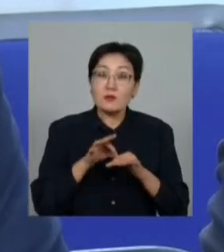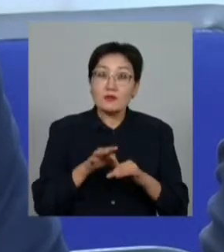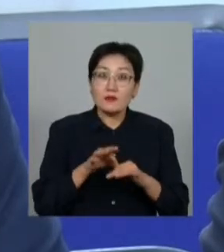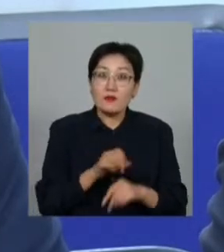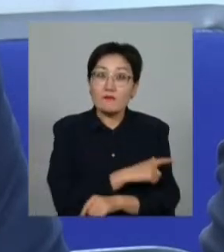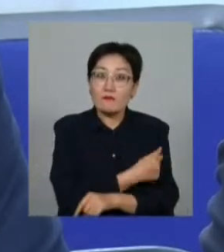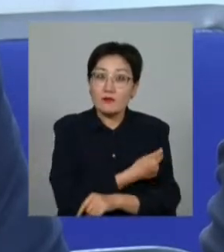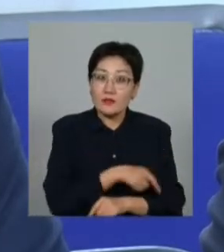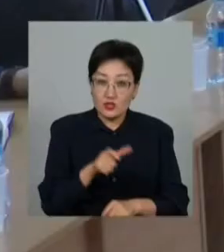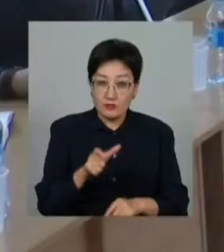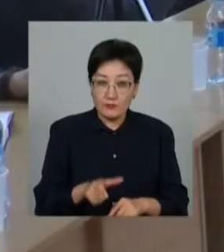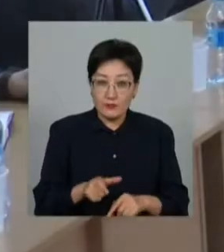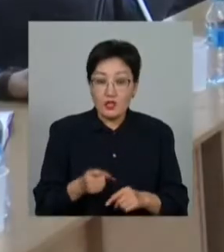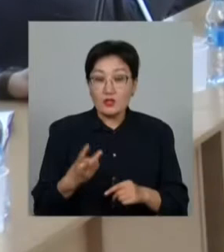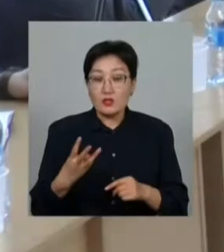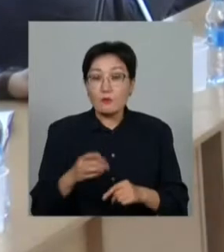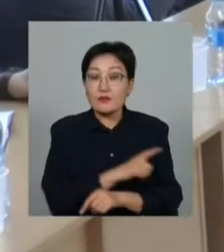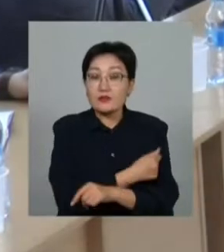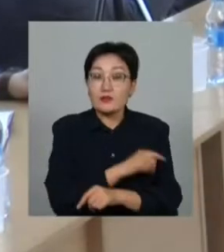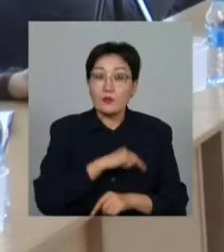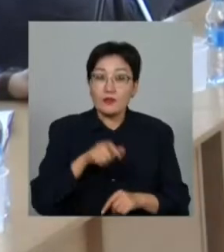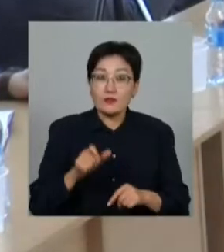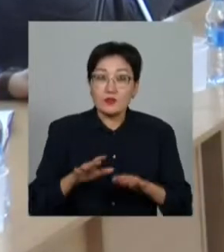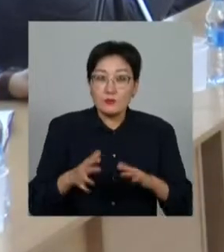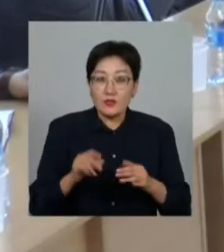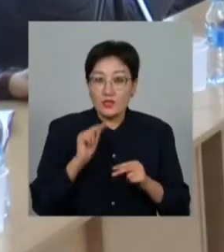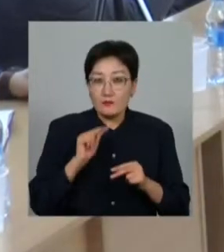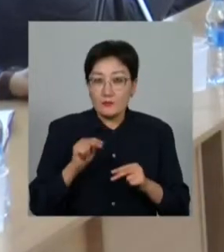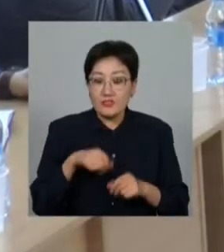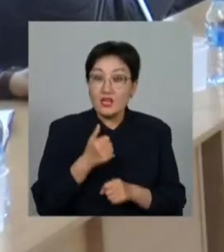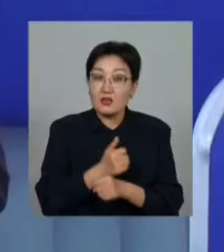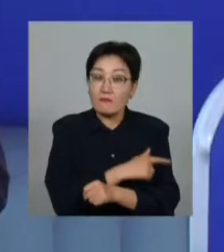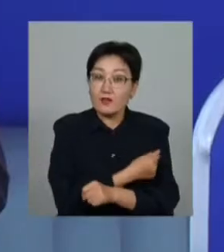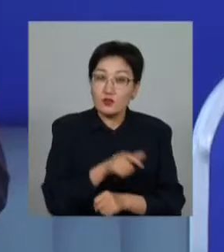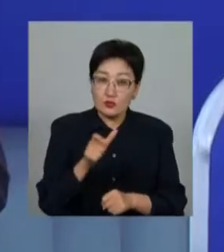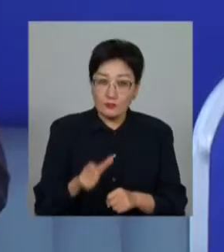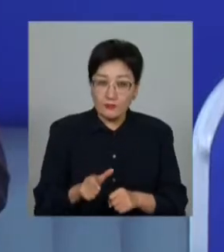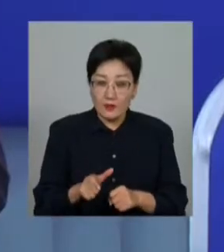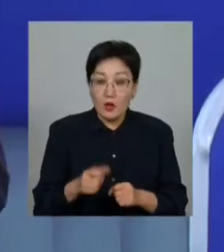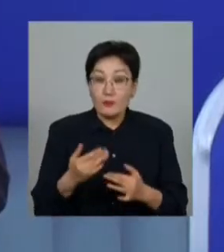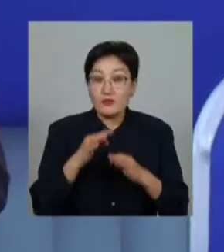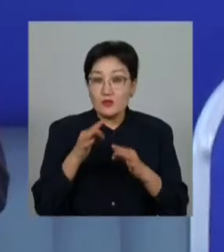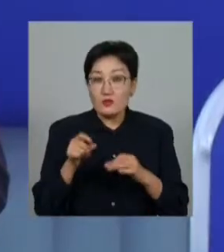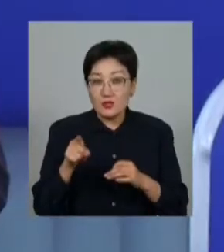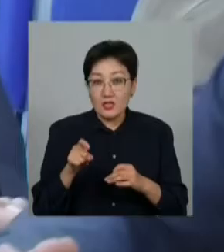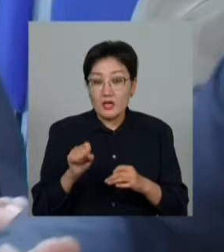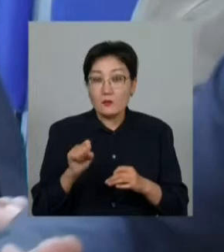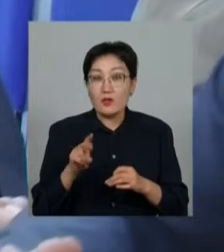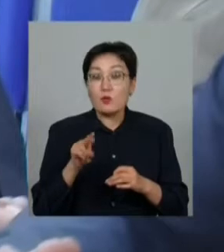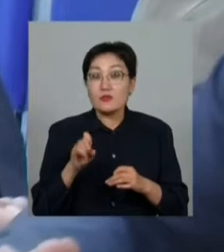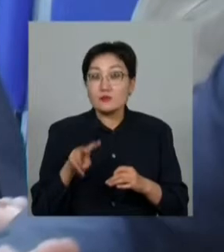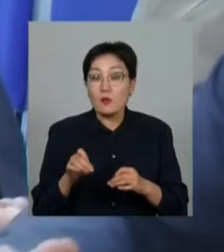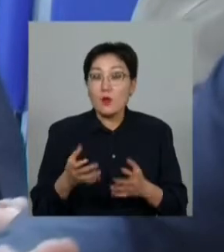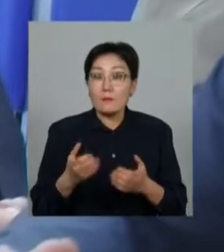против и ненадолго некоторые мид работники в случившемся винит главврача гк алжирской районной больницы по их словам именно александр беленов